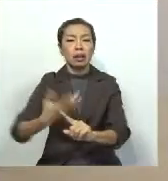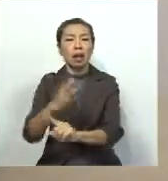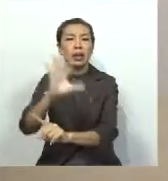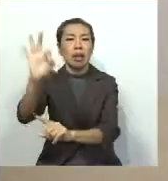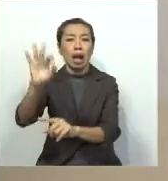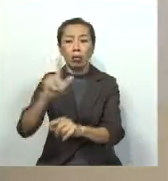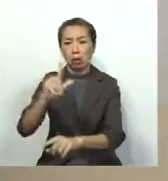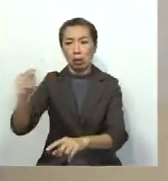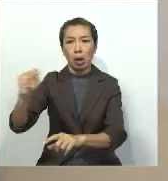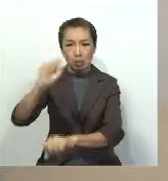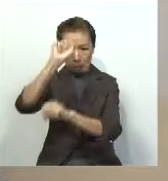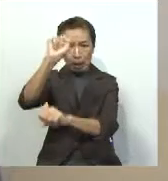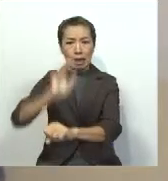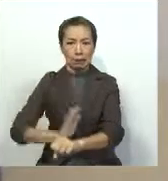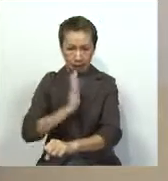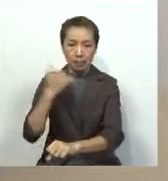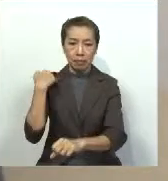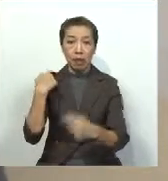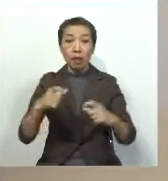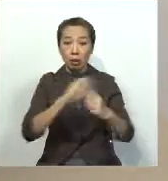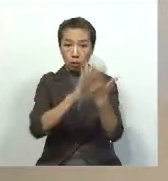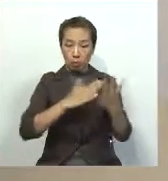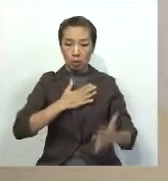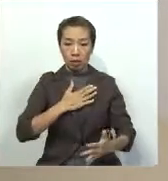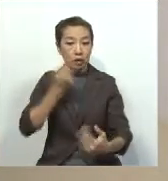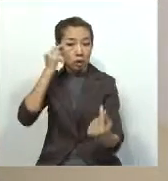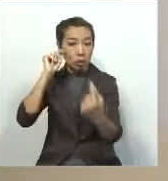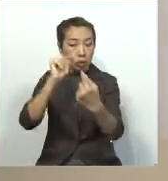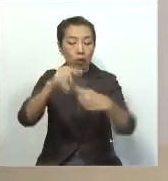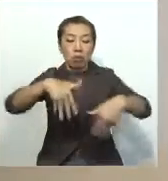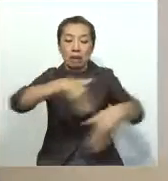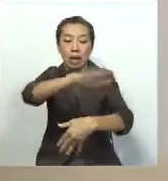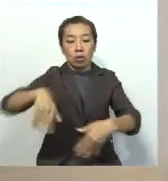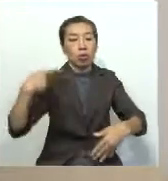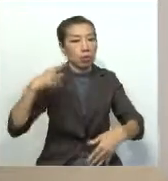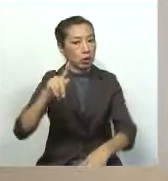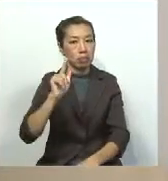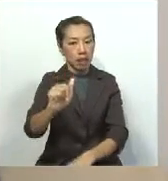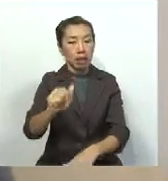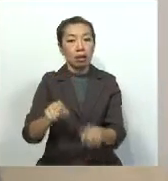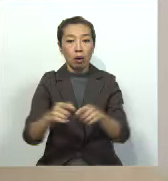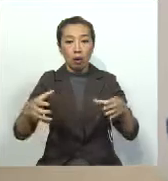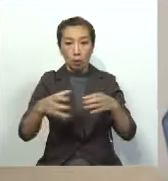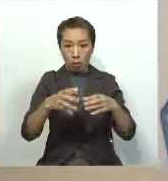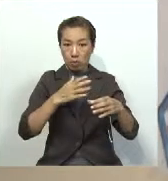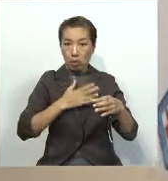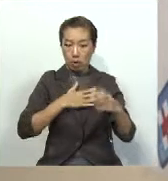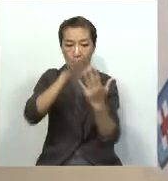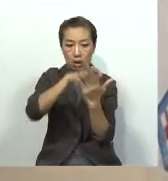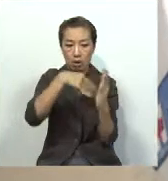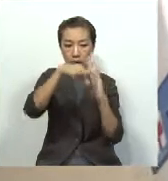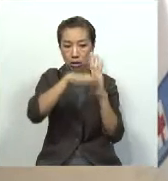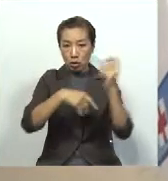พฤษภาคมนี้และย้ำว่าจุดยืนของตัวเองคือจะยึดถือผลประโยชน์ของประชาชนเป็นหลักและนโยบายของพรรค4ข้อ